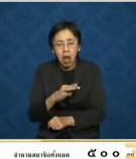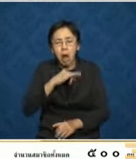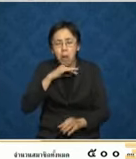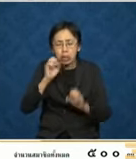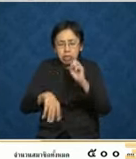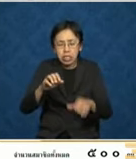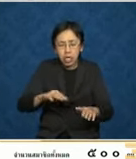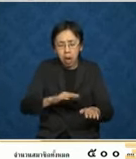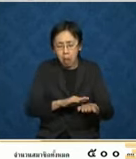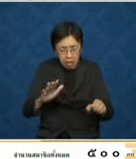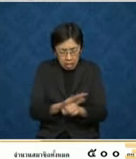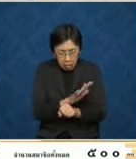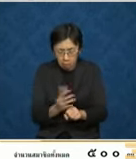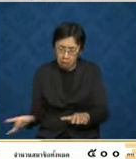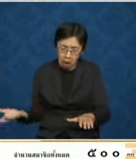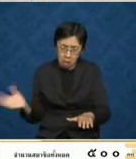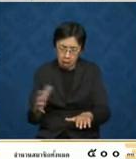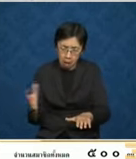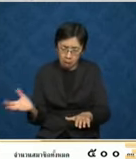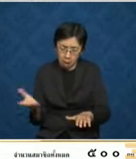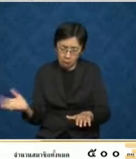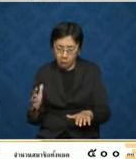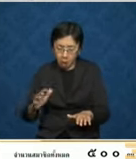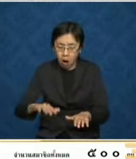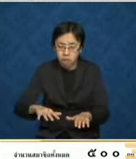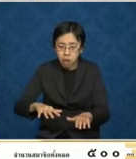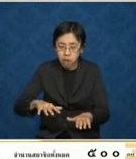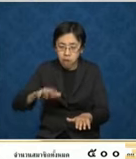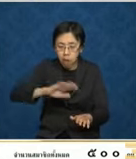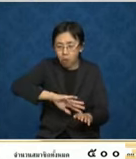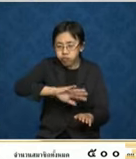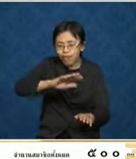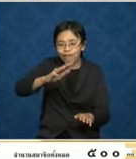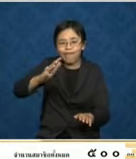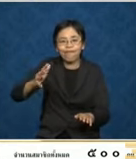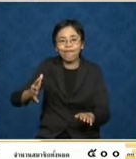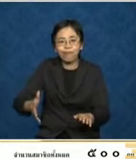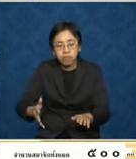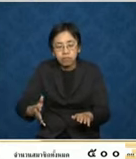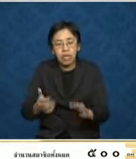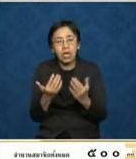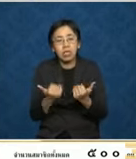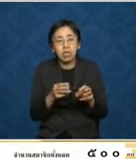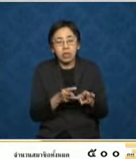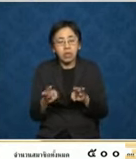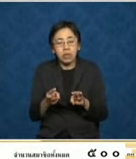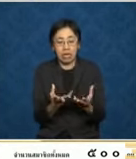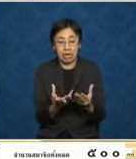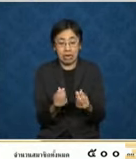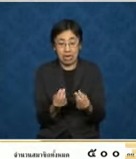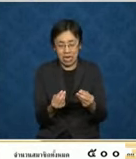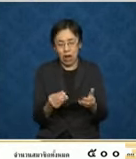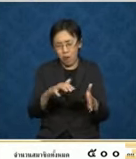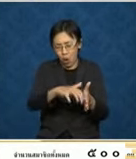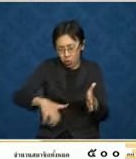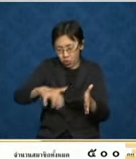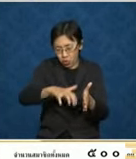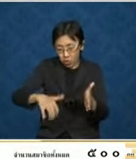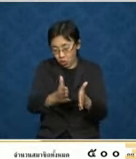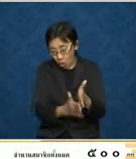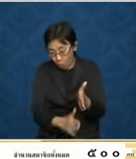เลยเพราะอะไรครับเพราะว่าตอนนี้เนี่ยปัญหาในการกำจัดกาของเราเนี่ยเราใช้ระบบการฝังกบพอใช้ระบบ